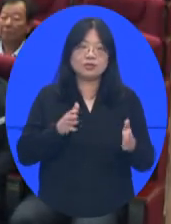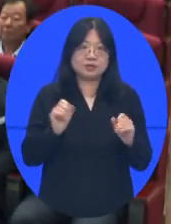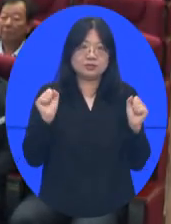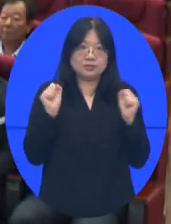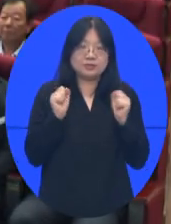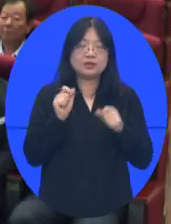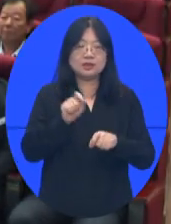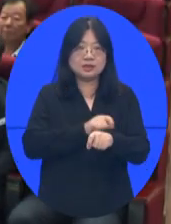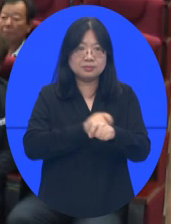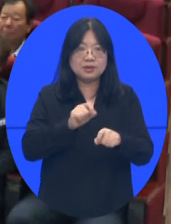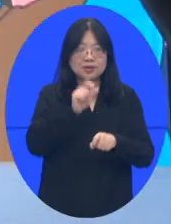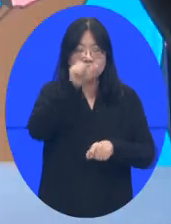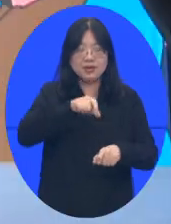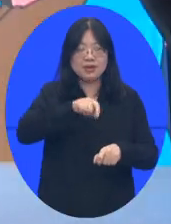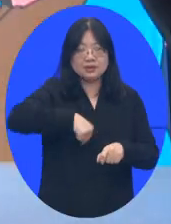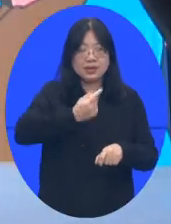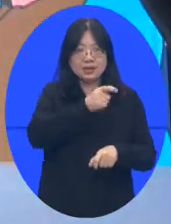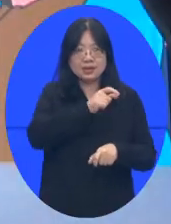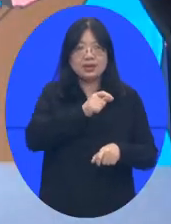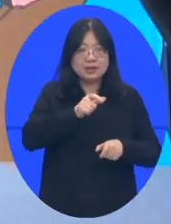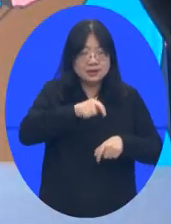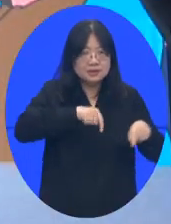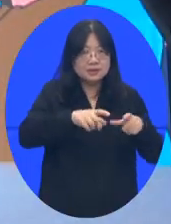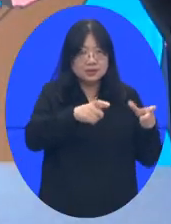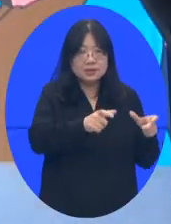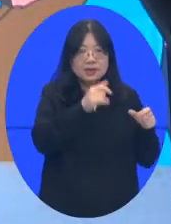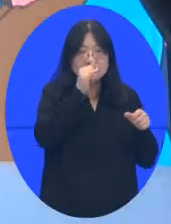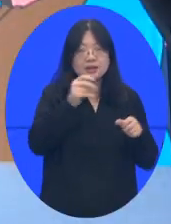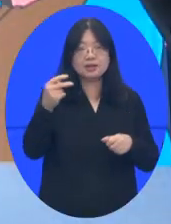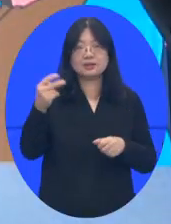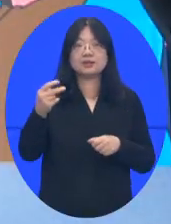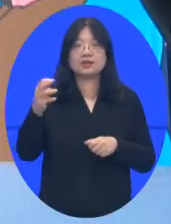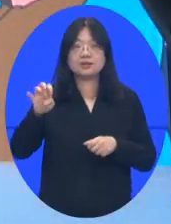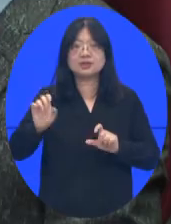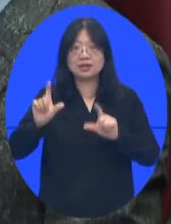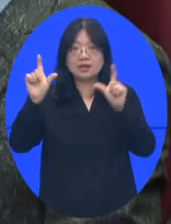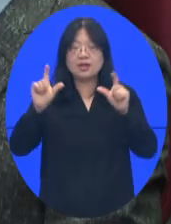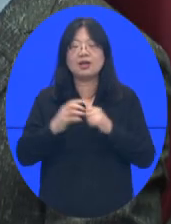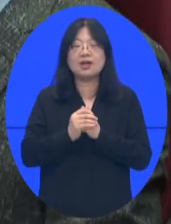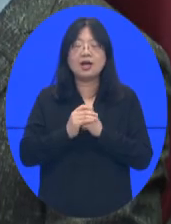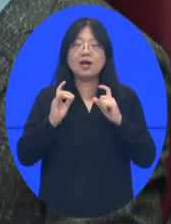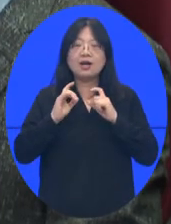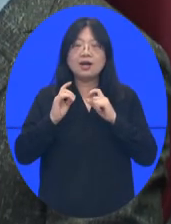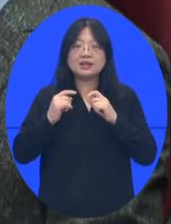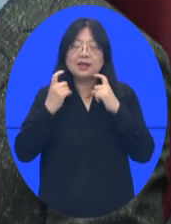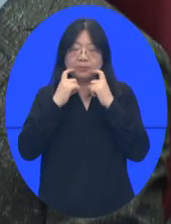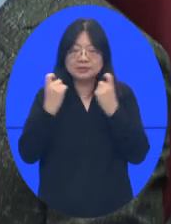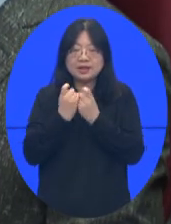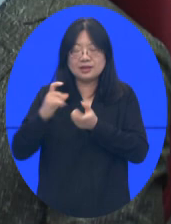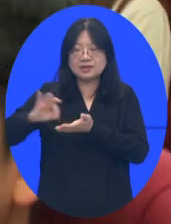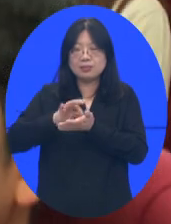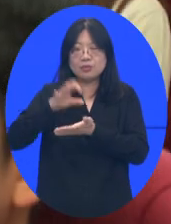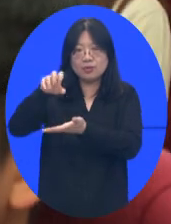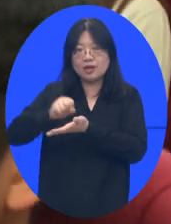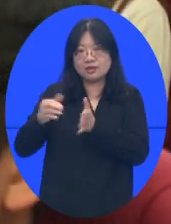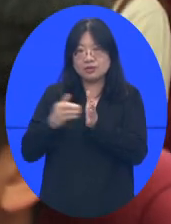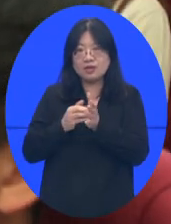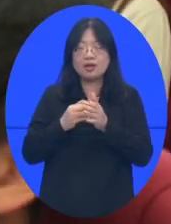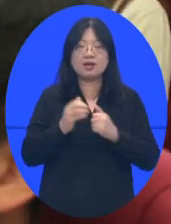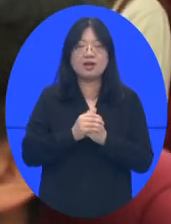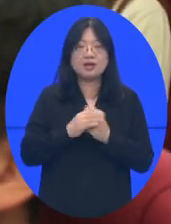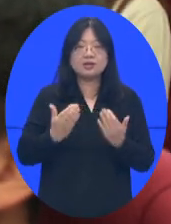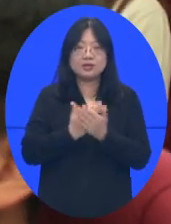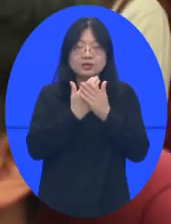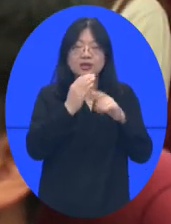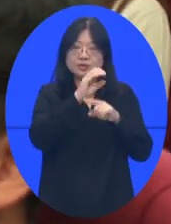특별자치도 설치를 통해 2040년까지 약 213조의 투자와 민간 자본을 유치하고 대한민국 경제 성장률을